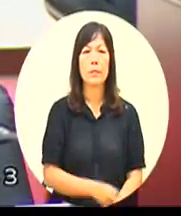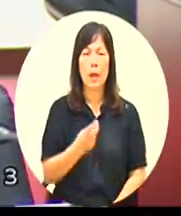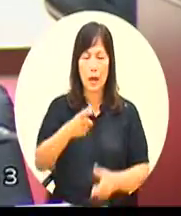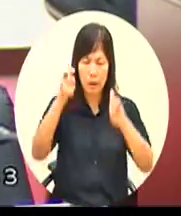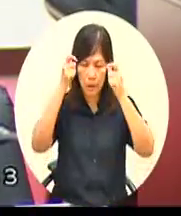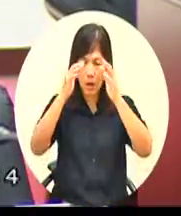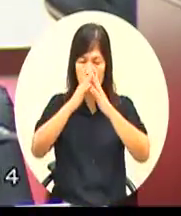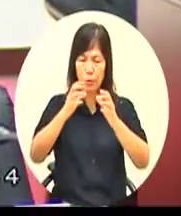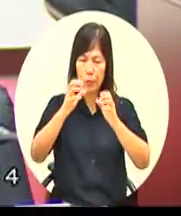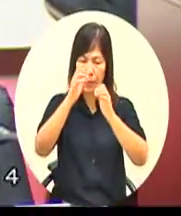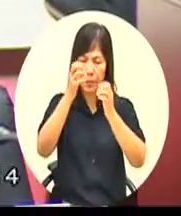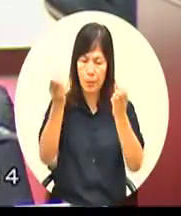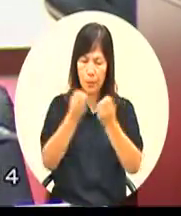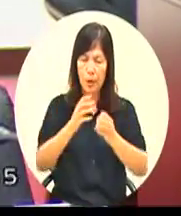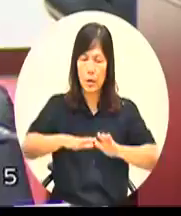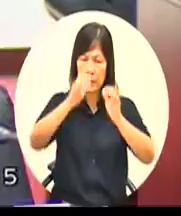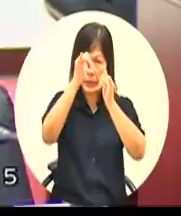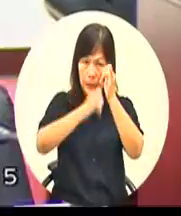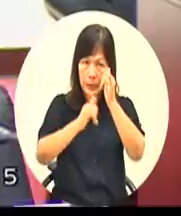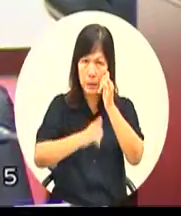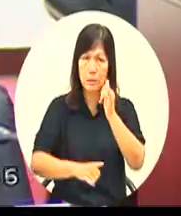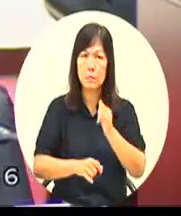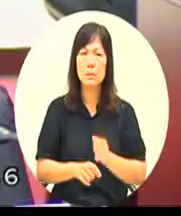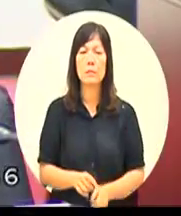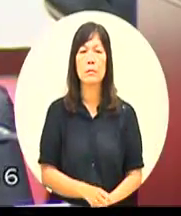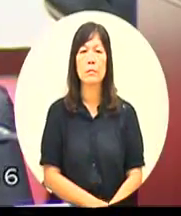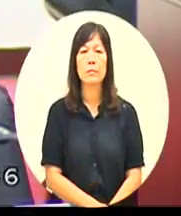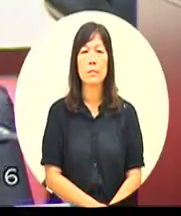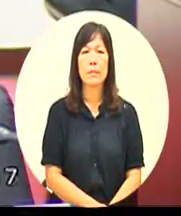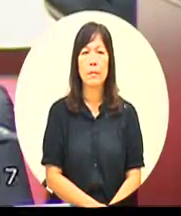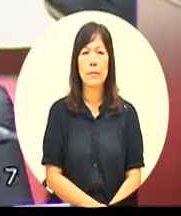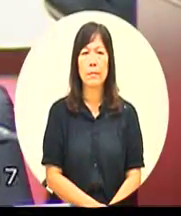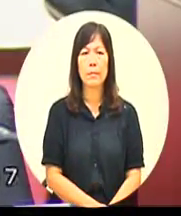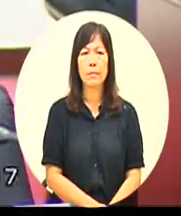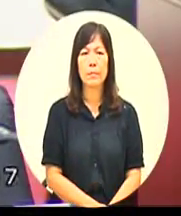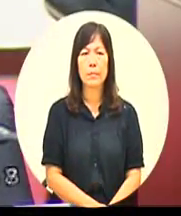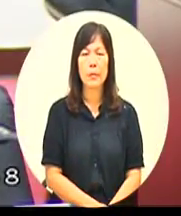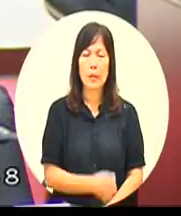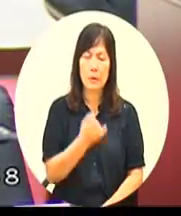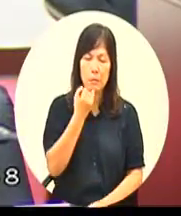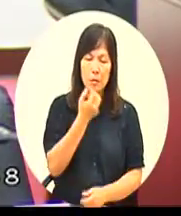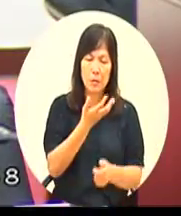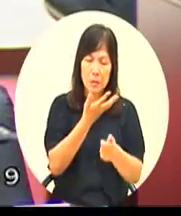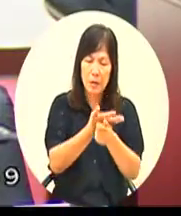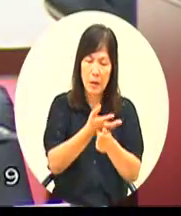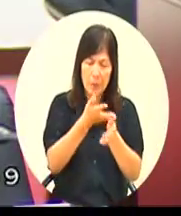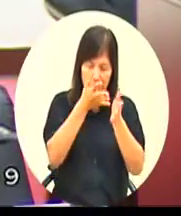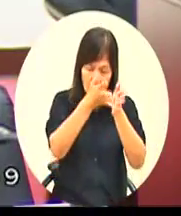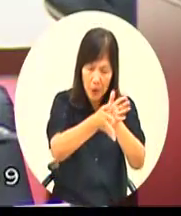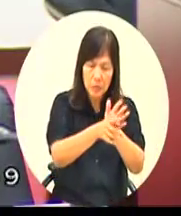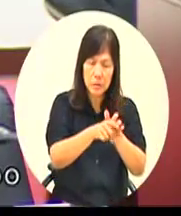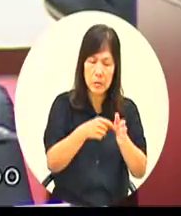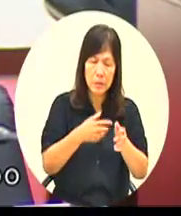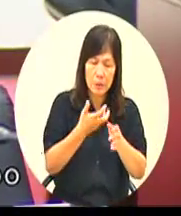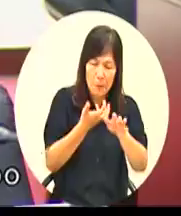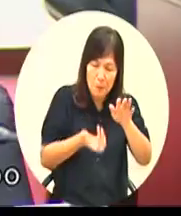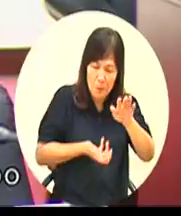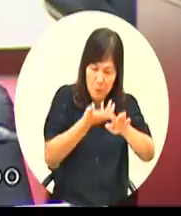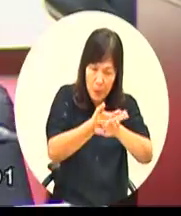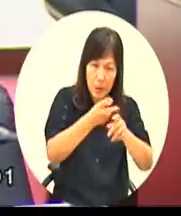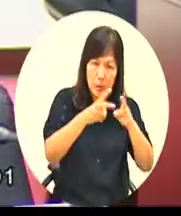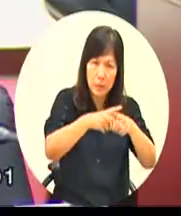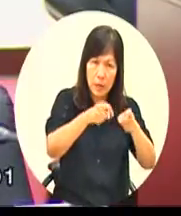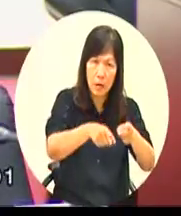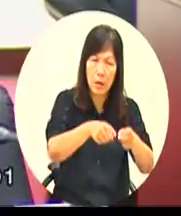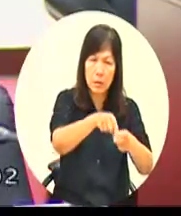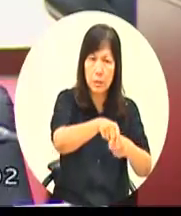的历史是不是可以多一点的心思在我们小港这